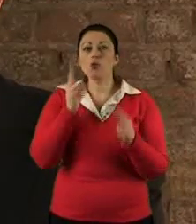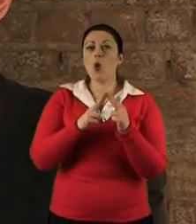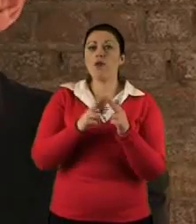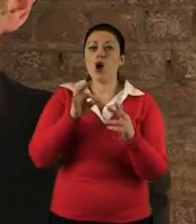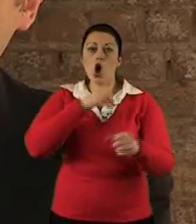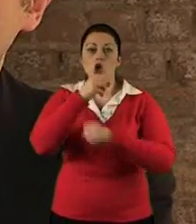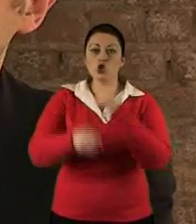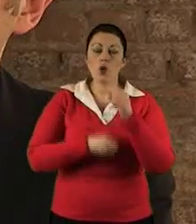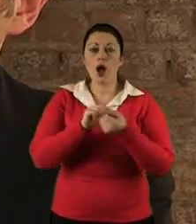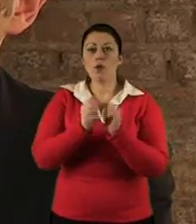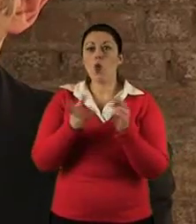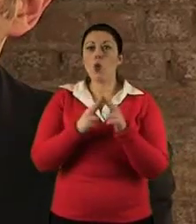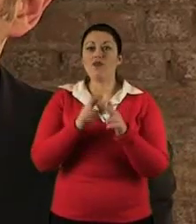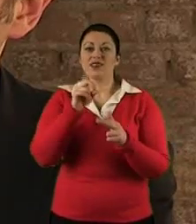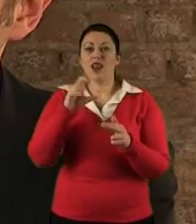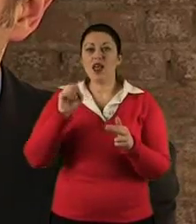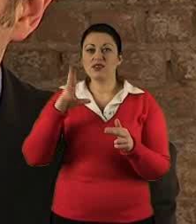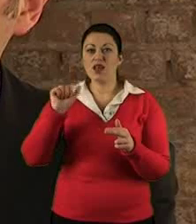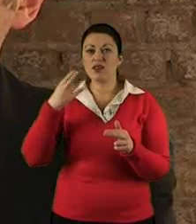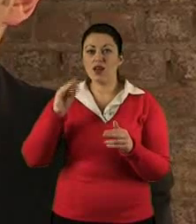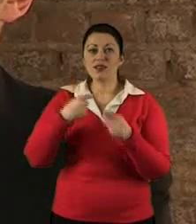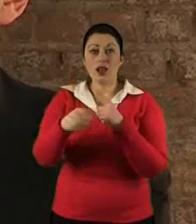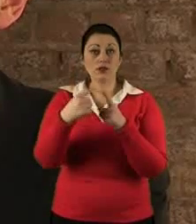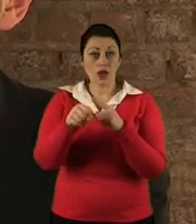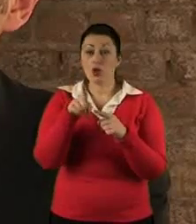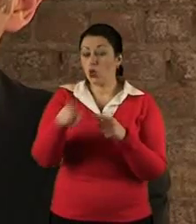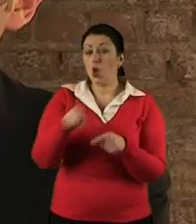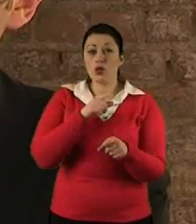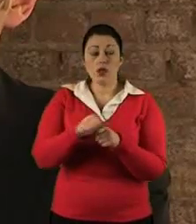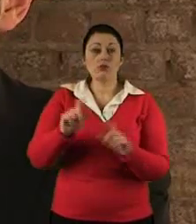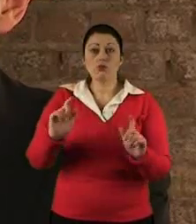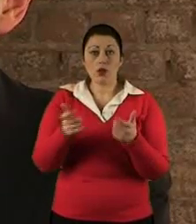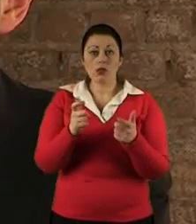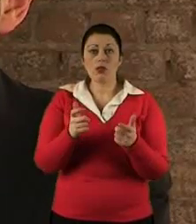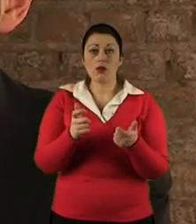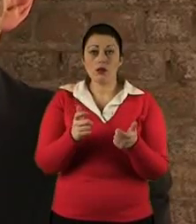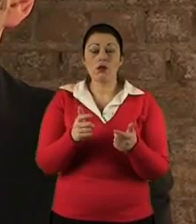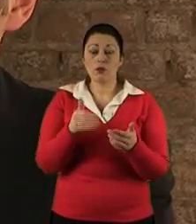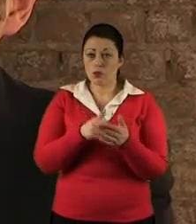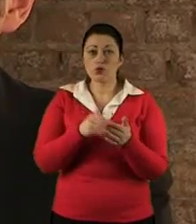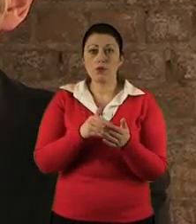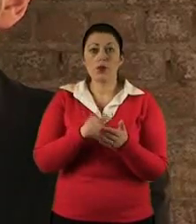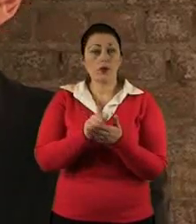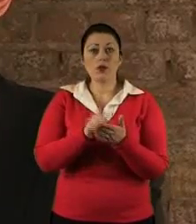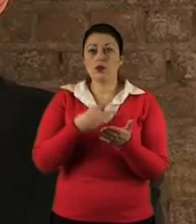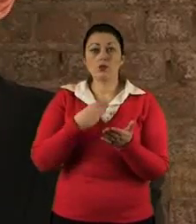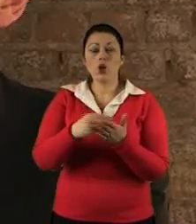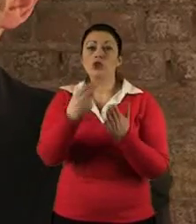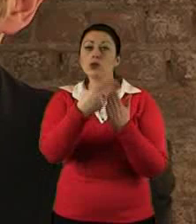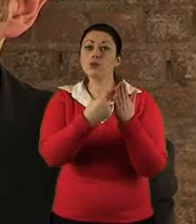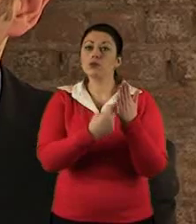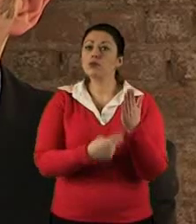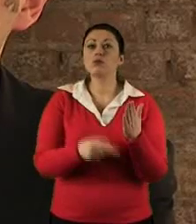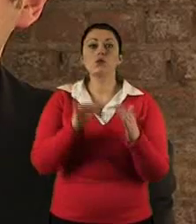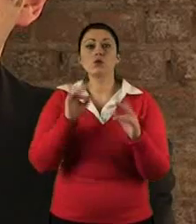dzieło, tak, albo ewentualnie jakieś umowy zlecenie, bo w takim przypadku mielibyśmy do czynienia już